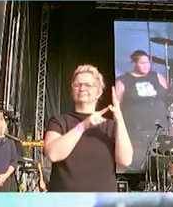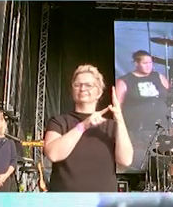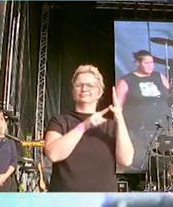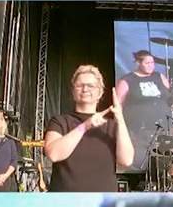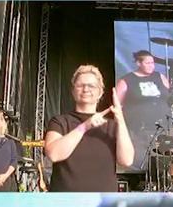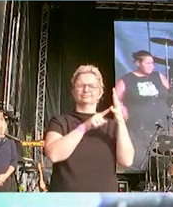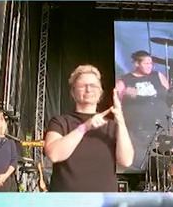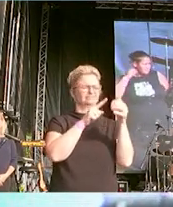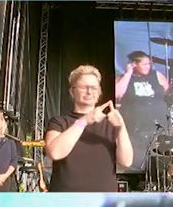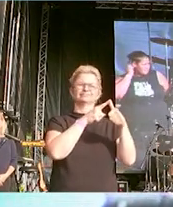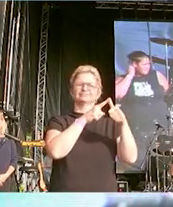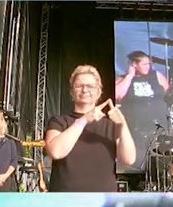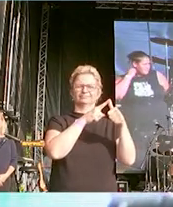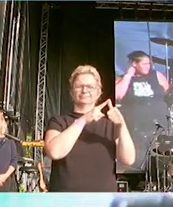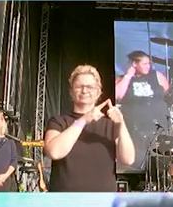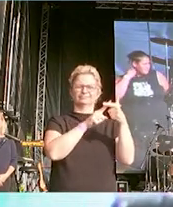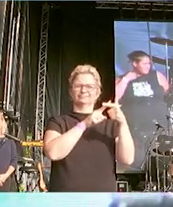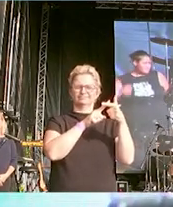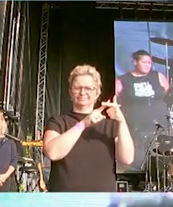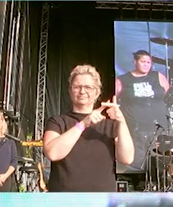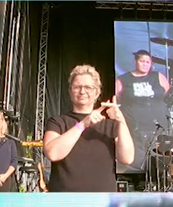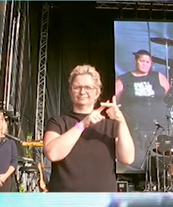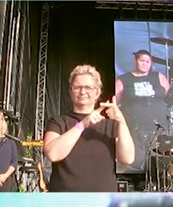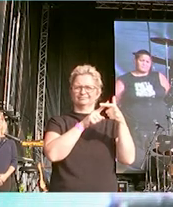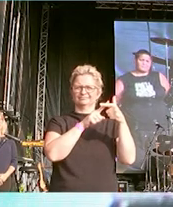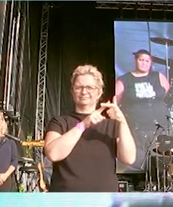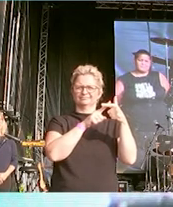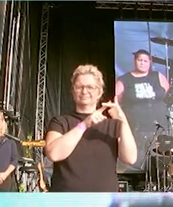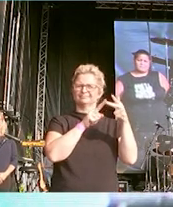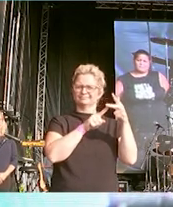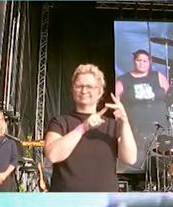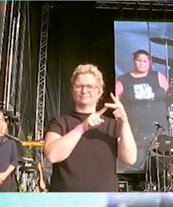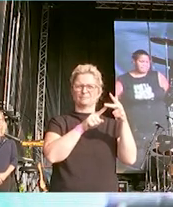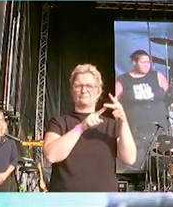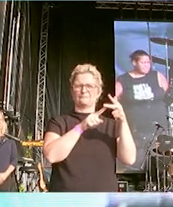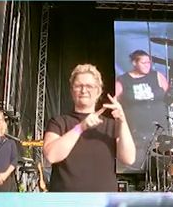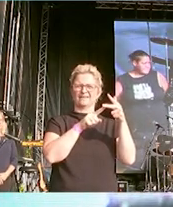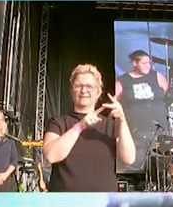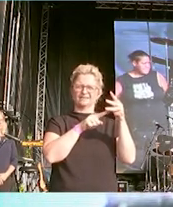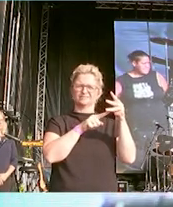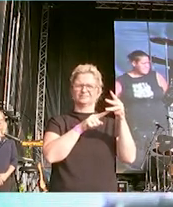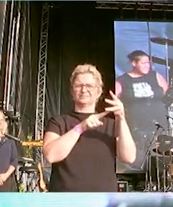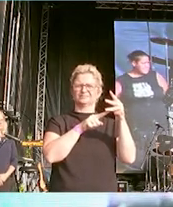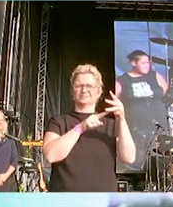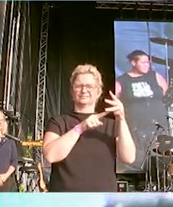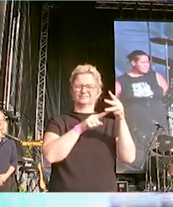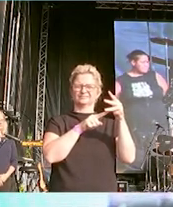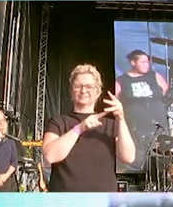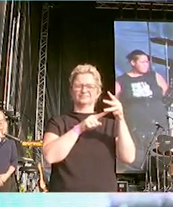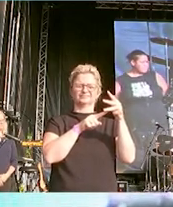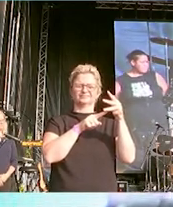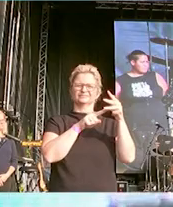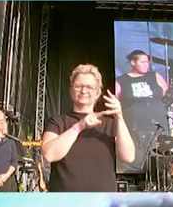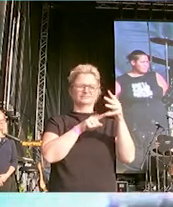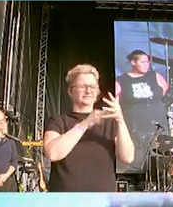Çurgut, İsmail Yaşar, Theodoros Bulgarides, Mehmet Kubaşık, Halit Yozgat und Michel